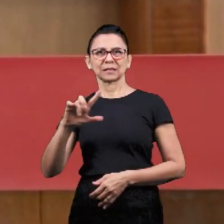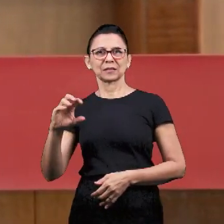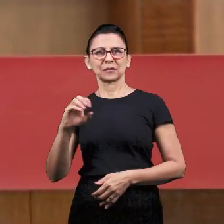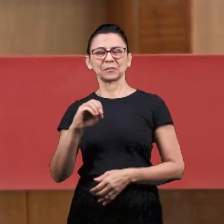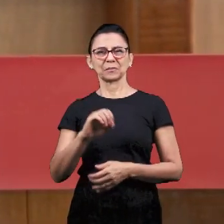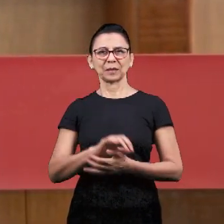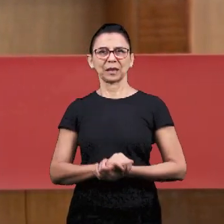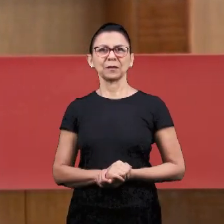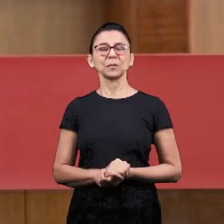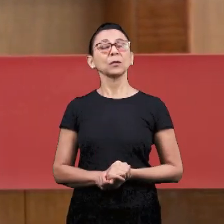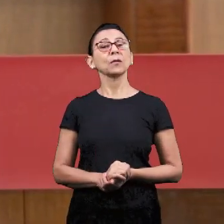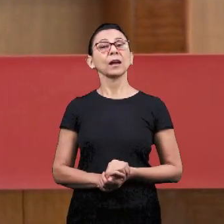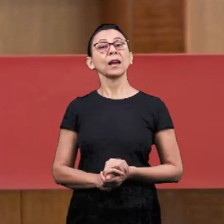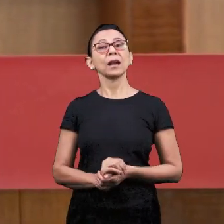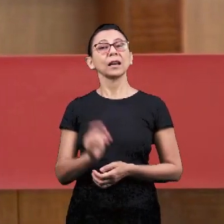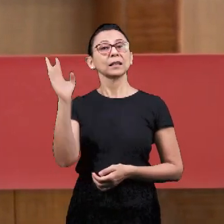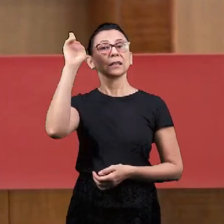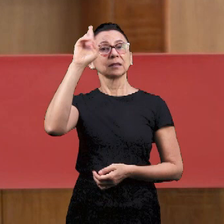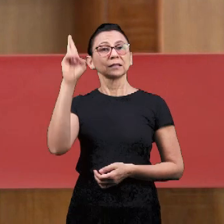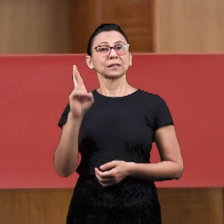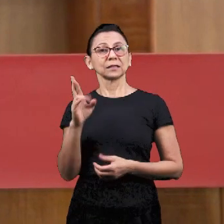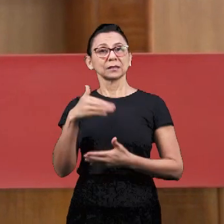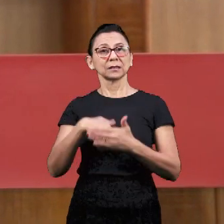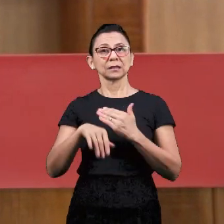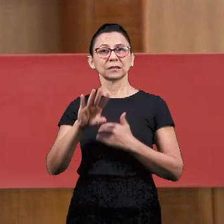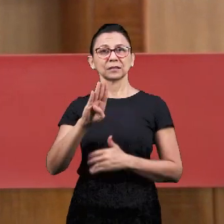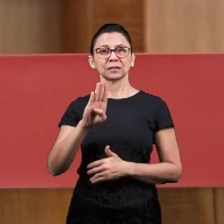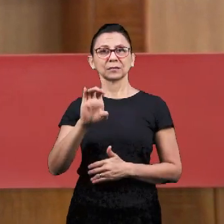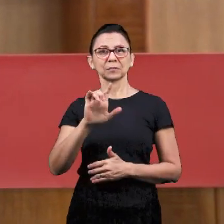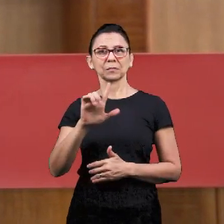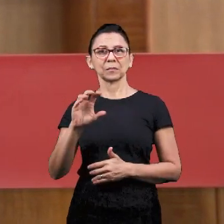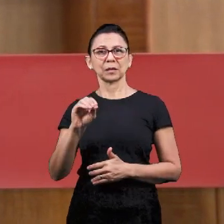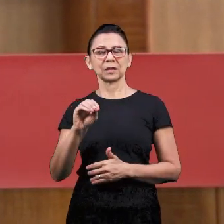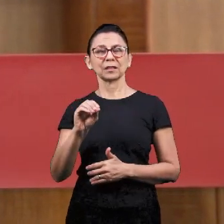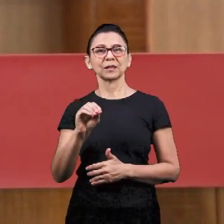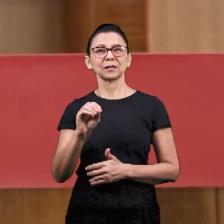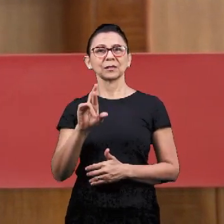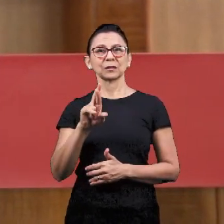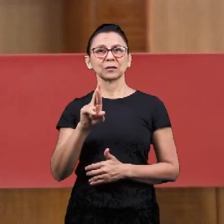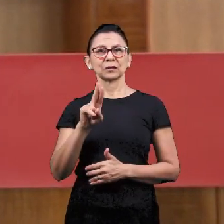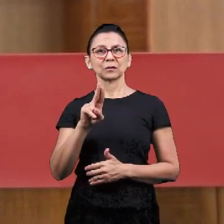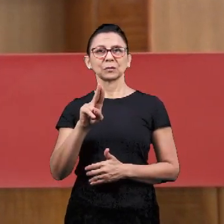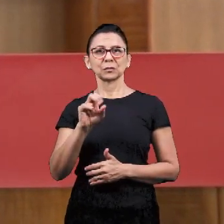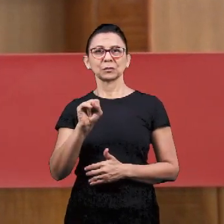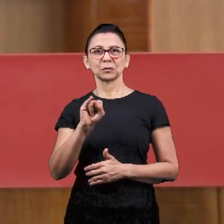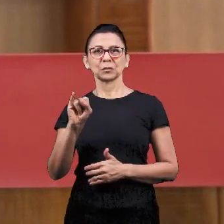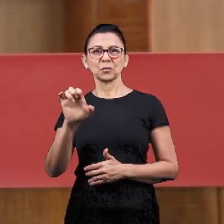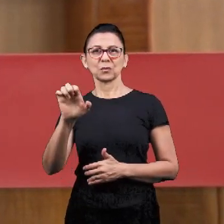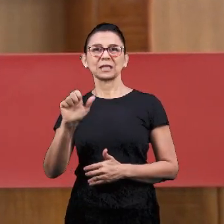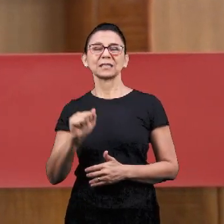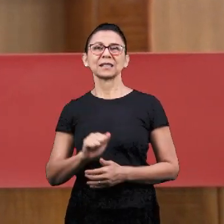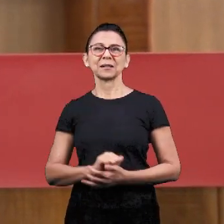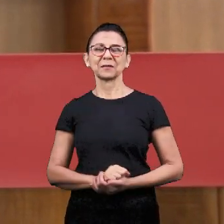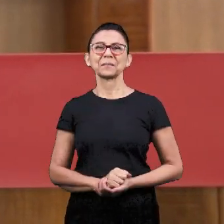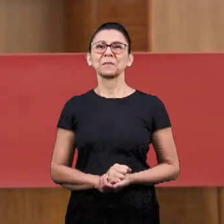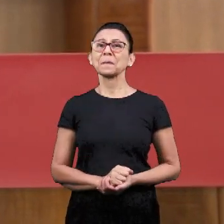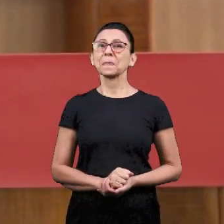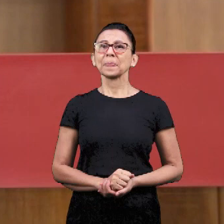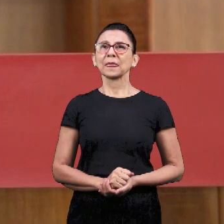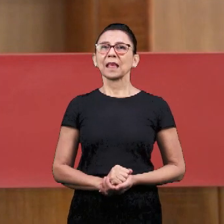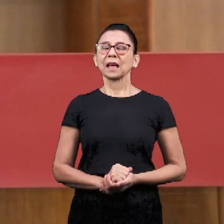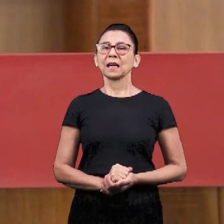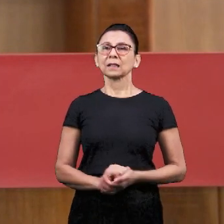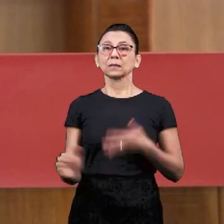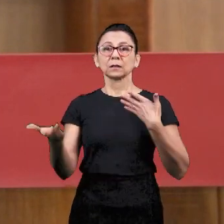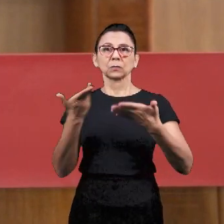de Minsk, la capitale. Il nous a envoyé une participation très intéressante quand il parle. Et quand il répond toutes les questions,